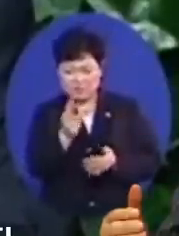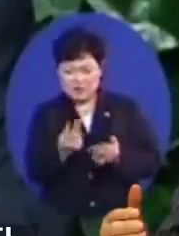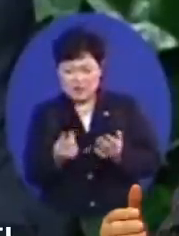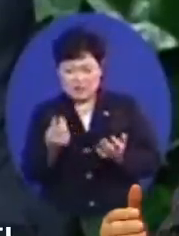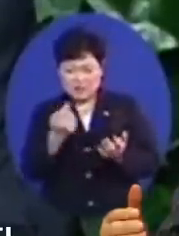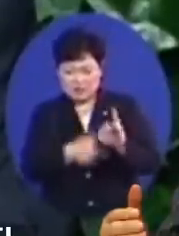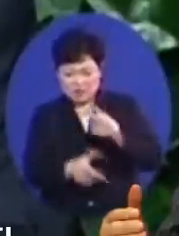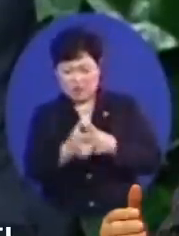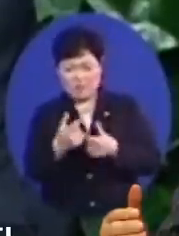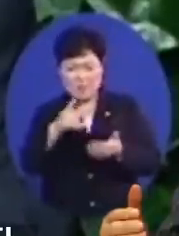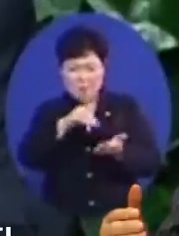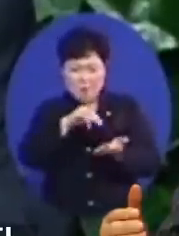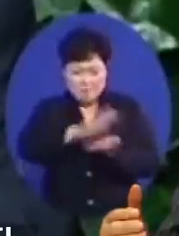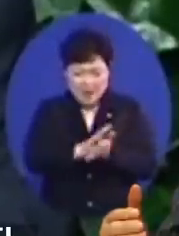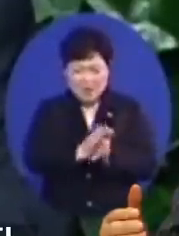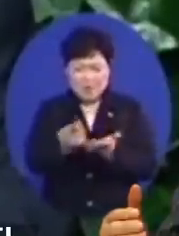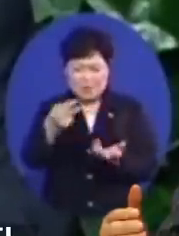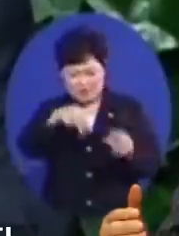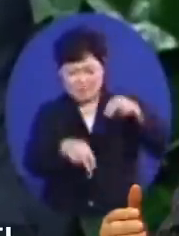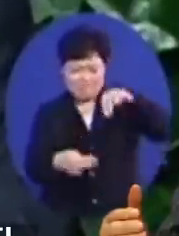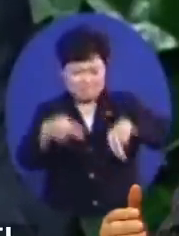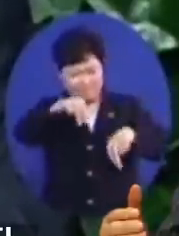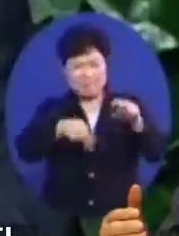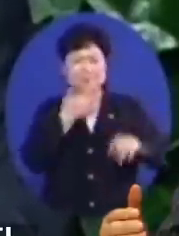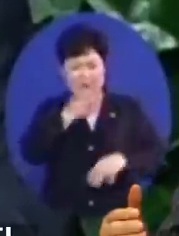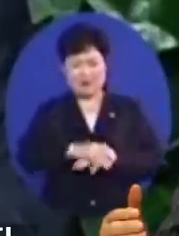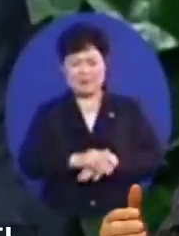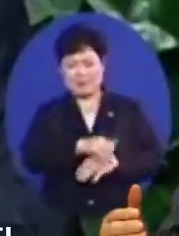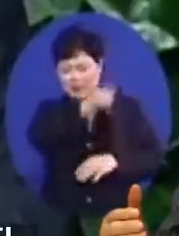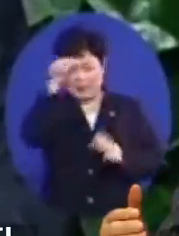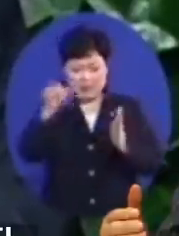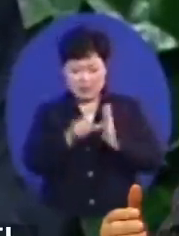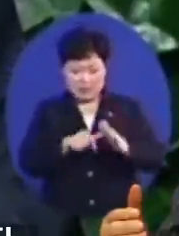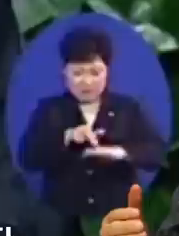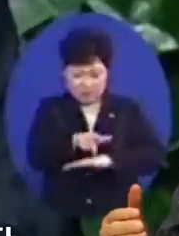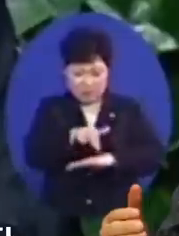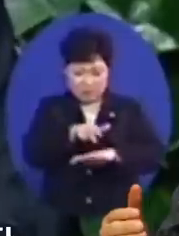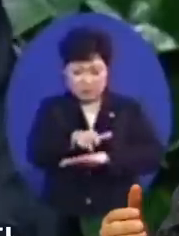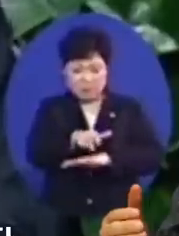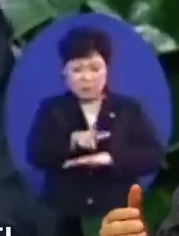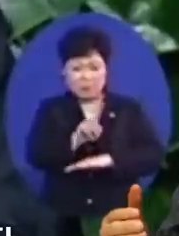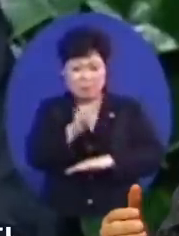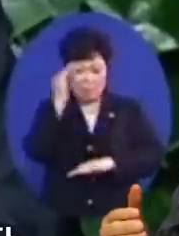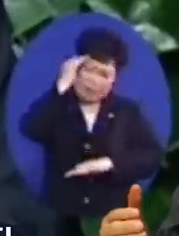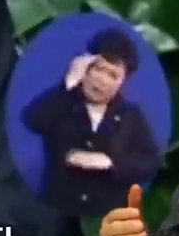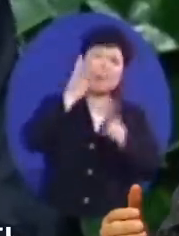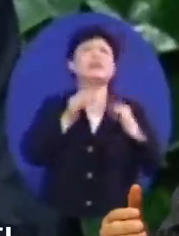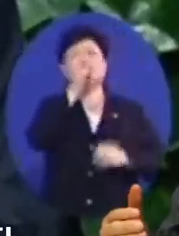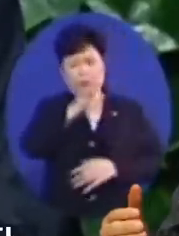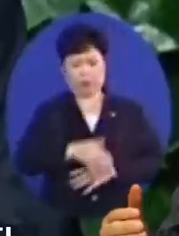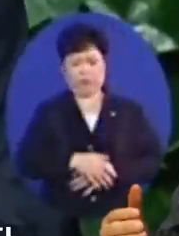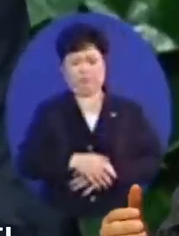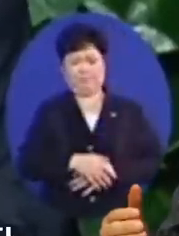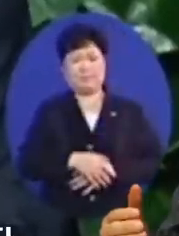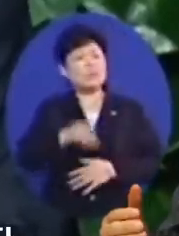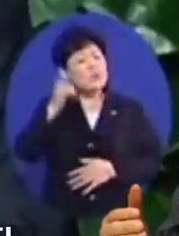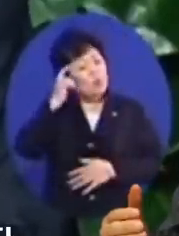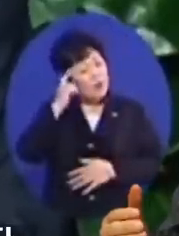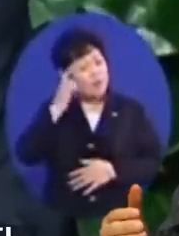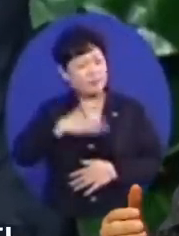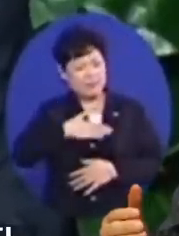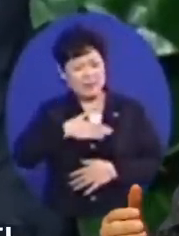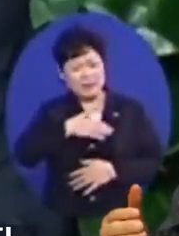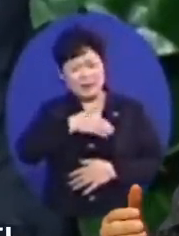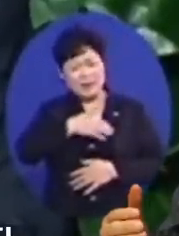그렇게 말했다고 말했습니다. 그 말은 인생을 걸어가는데 걸림돌이 많습니다. 왜 내 인생은